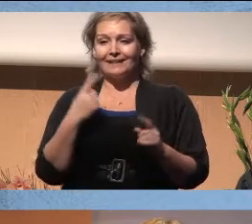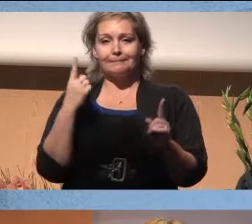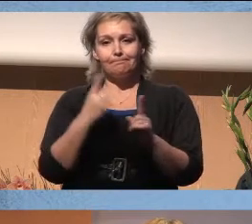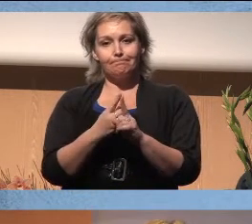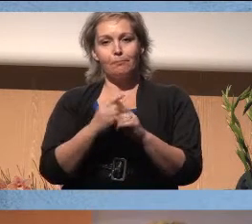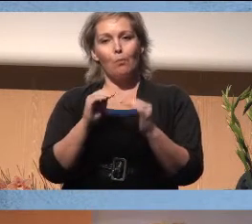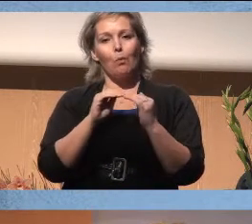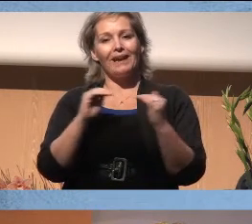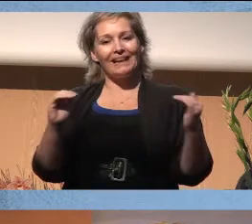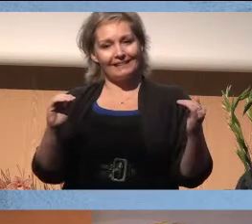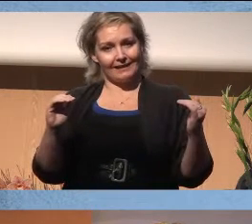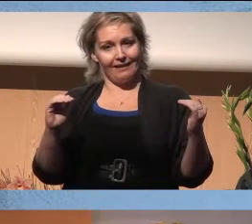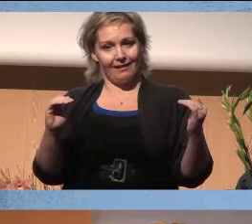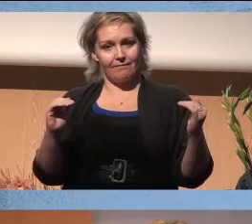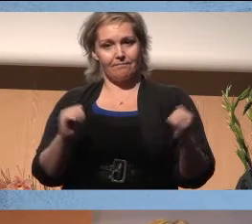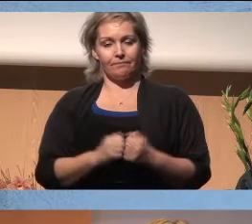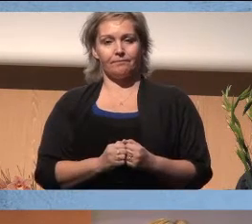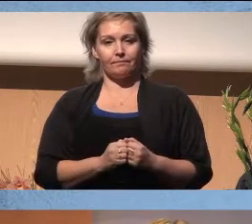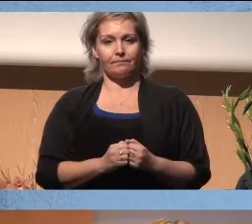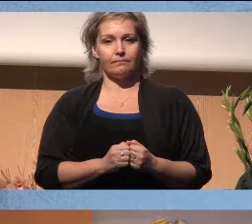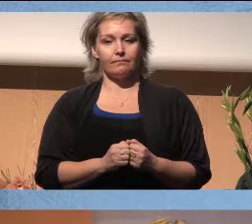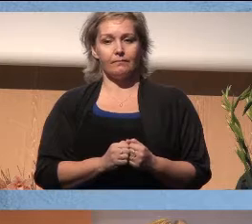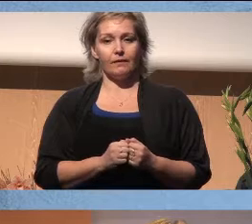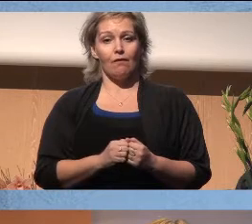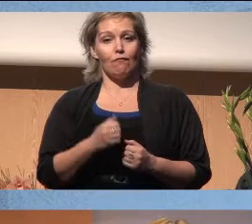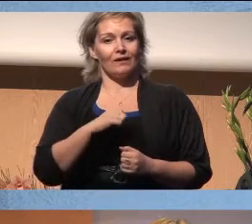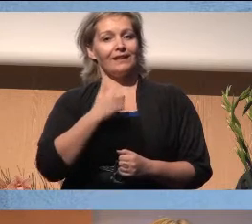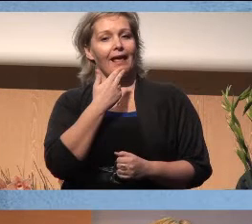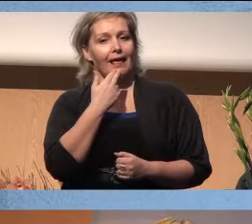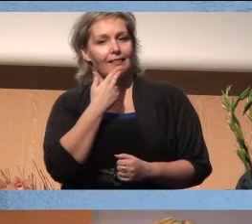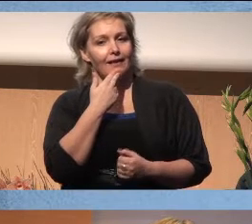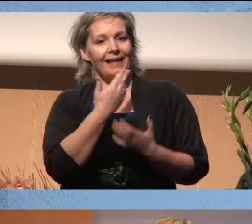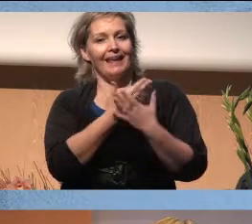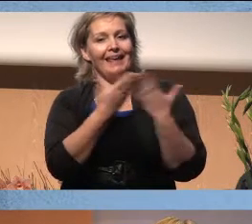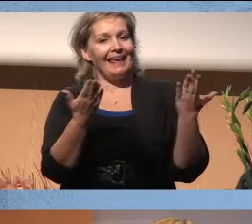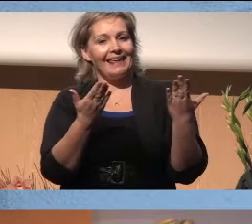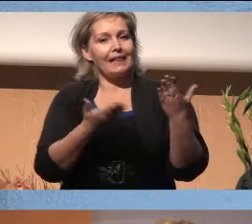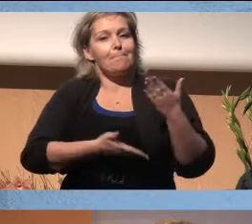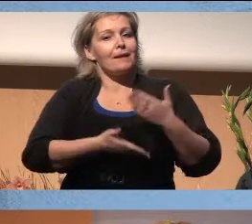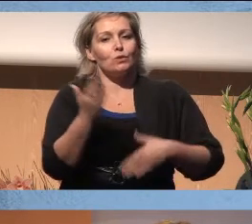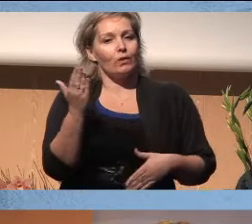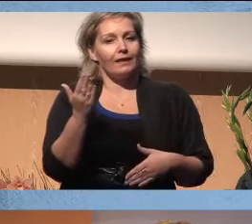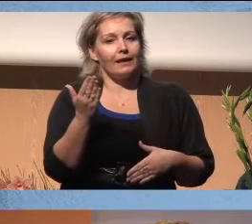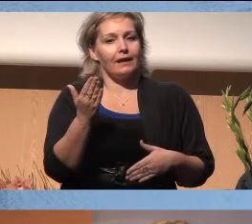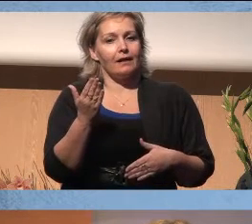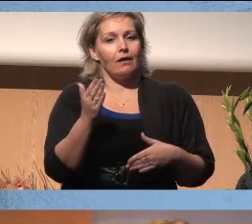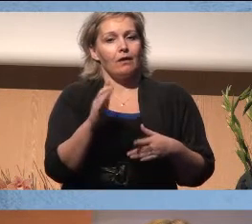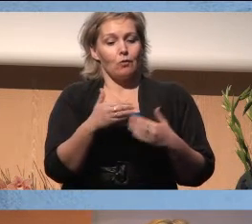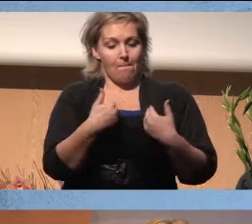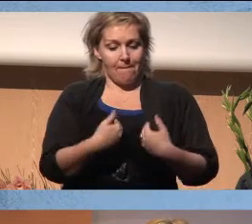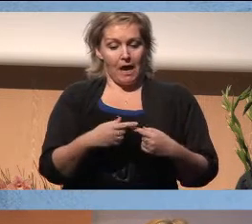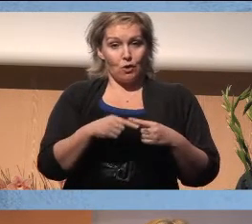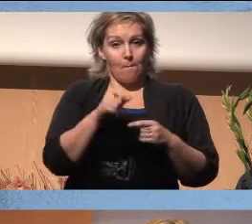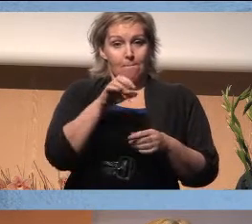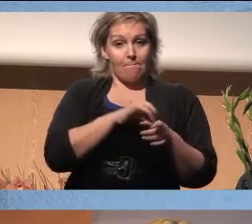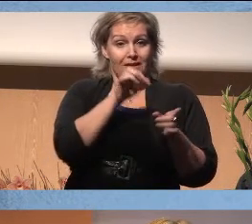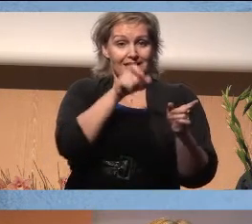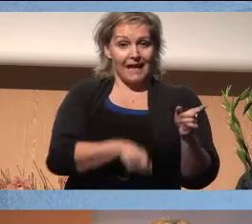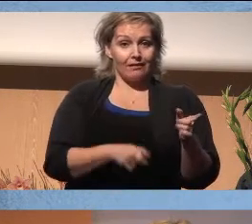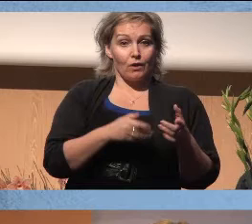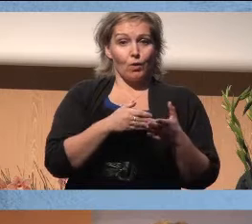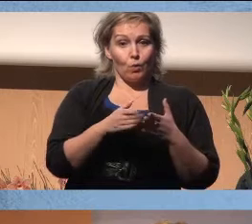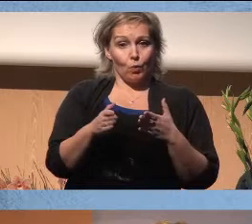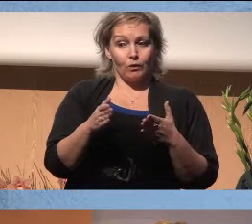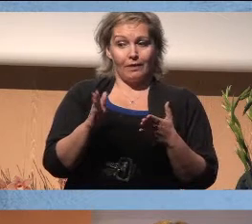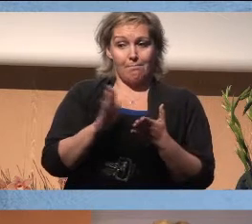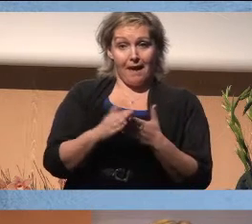møtes på like fot? For det heter seg, ingen beslutninger om meg som pasient, uten